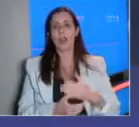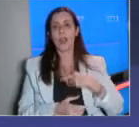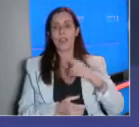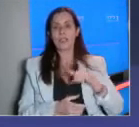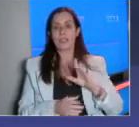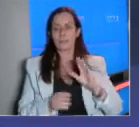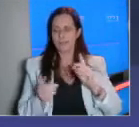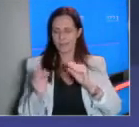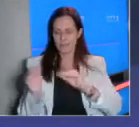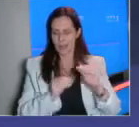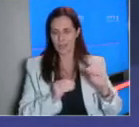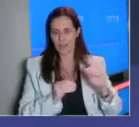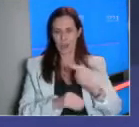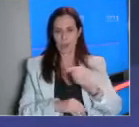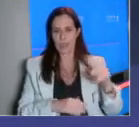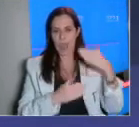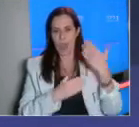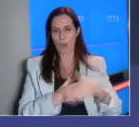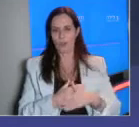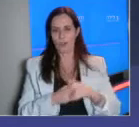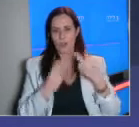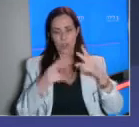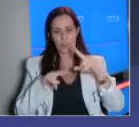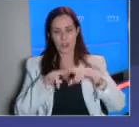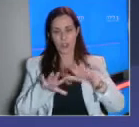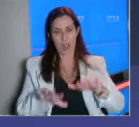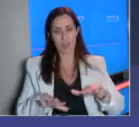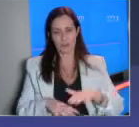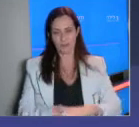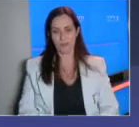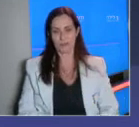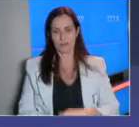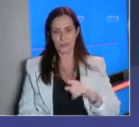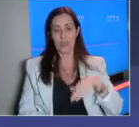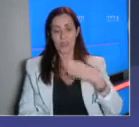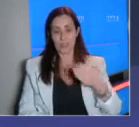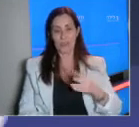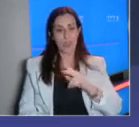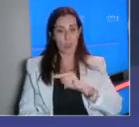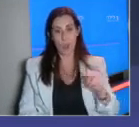לנו מעברון קצר לנושא האחרון שלנו, שכדאי לכם לא לזוז ולהישאר איתנו, כי זה הולך להיות נושא פתאום.